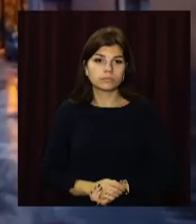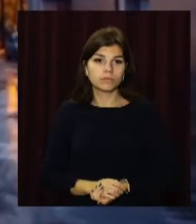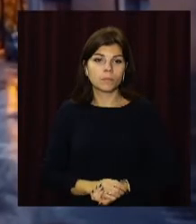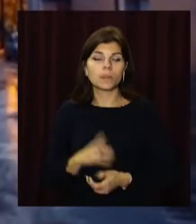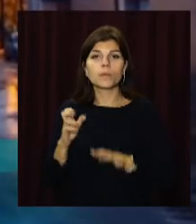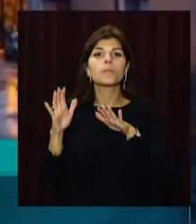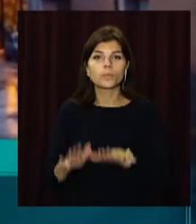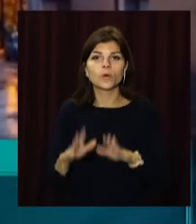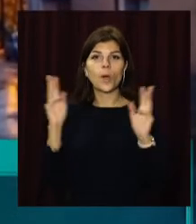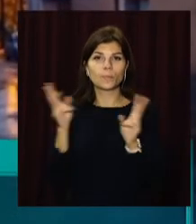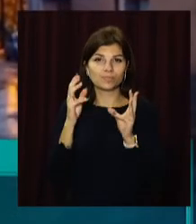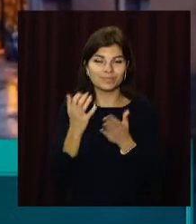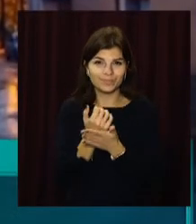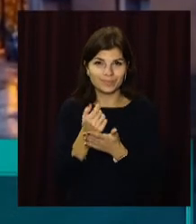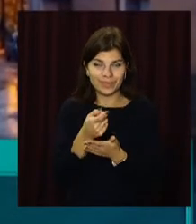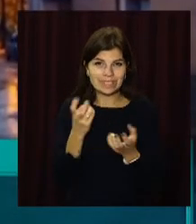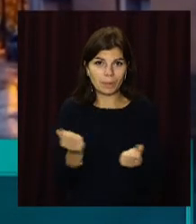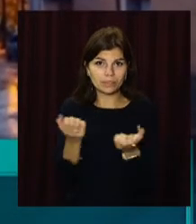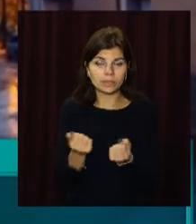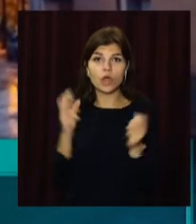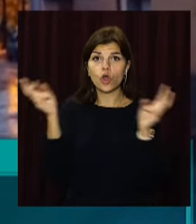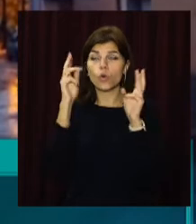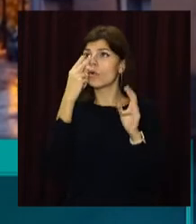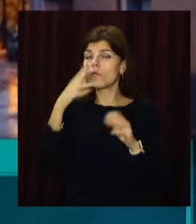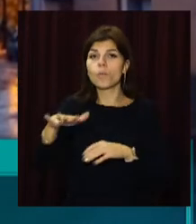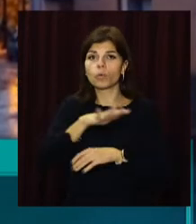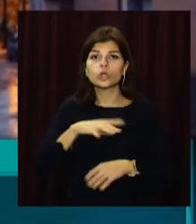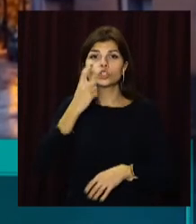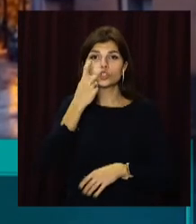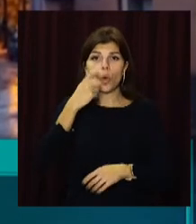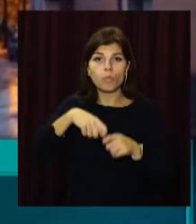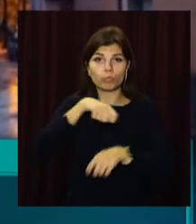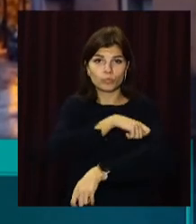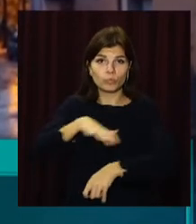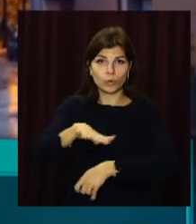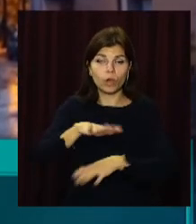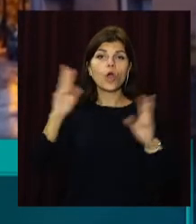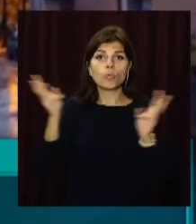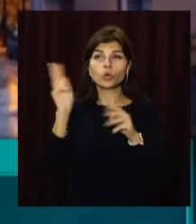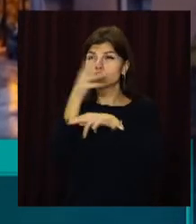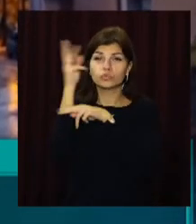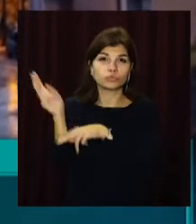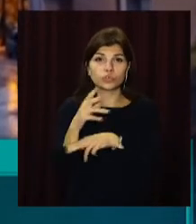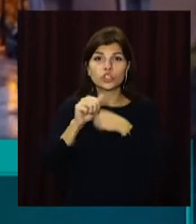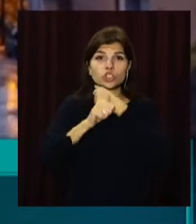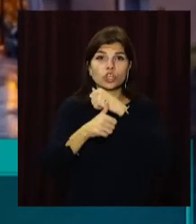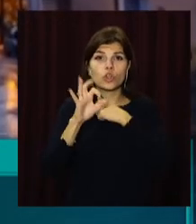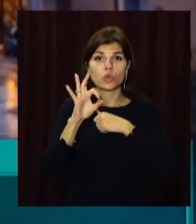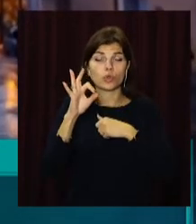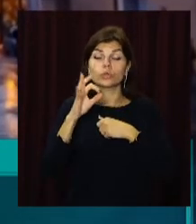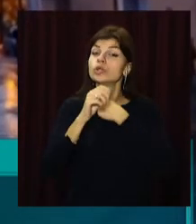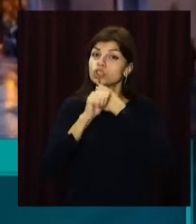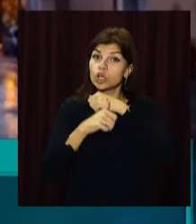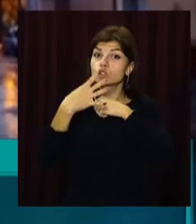По прибуттю пожежних підрозділів було встановлено, що горить будинок на площі 100 квадратних метрів. Пожежу локалізовано о 16 годині